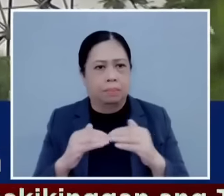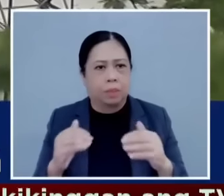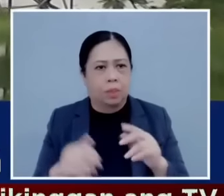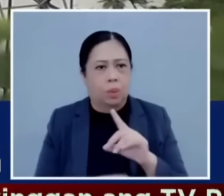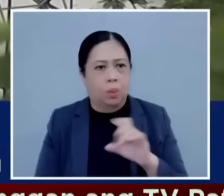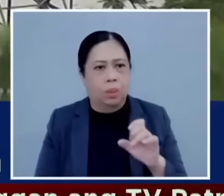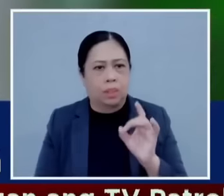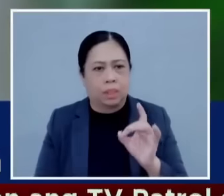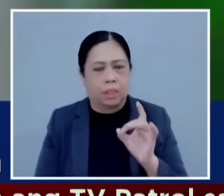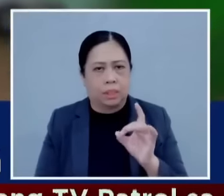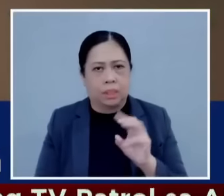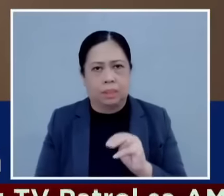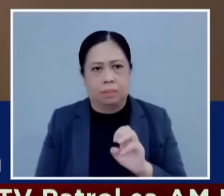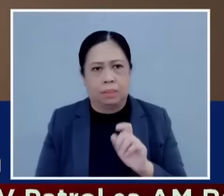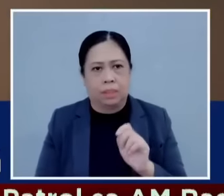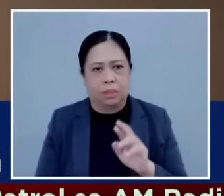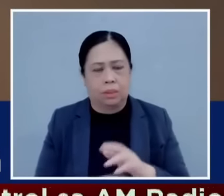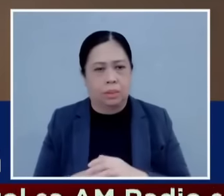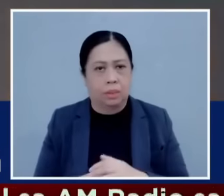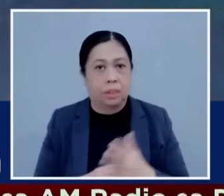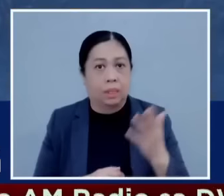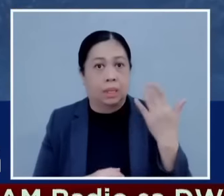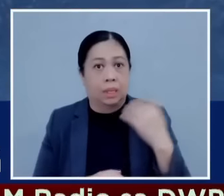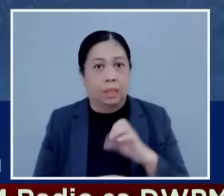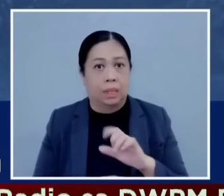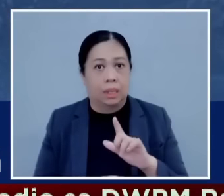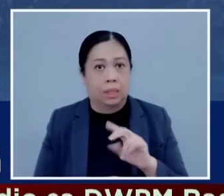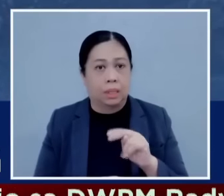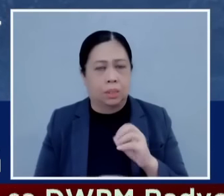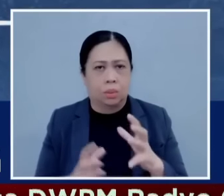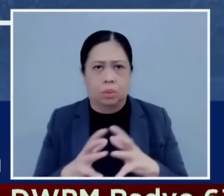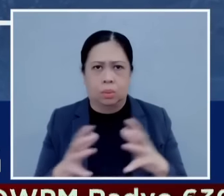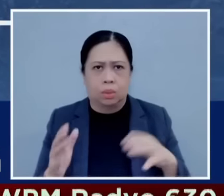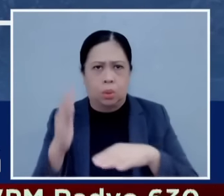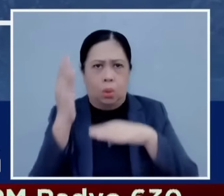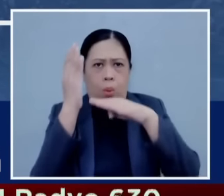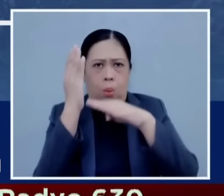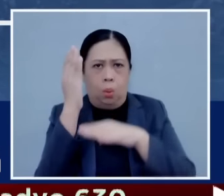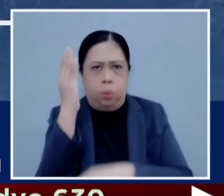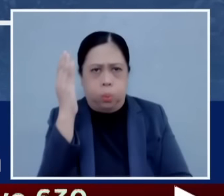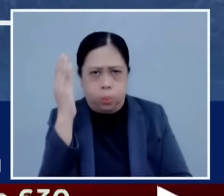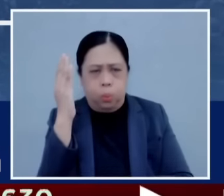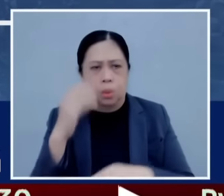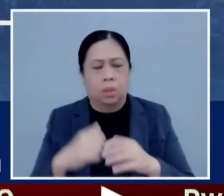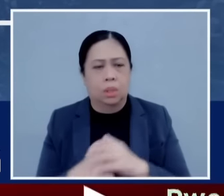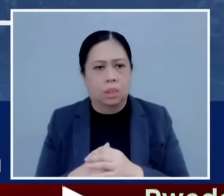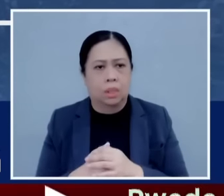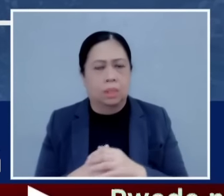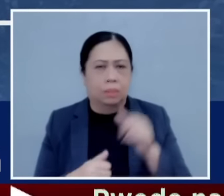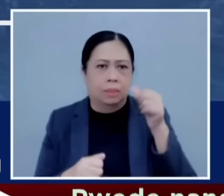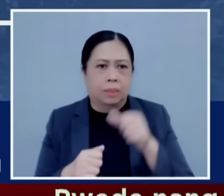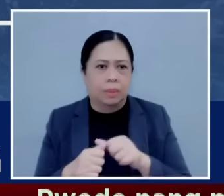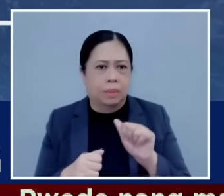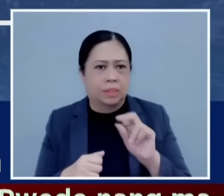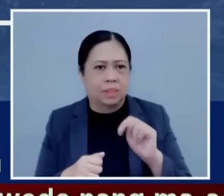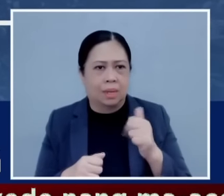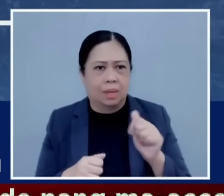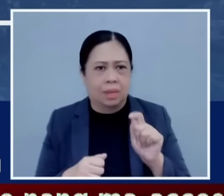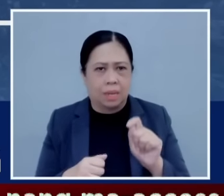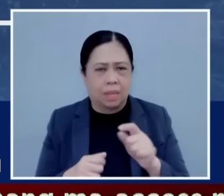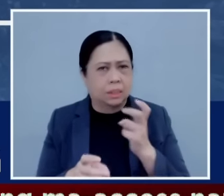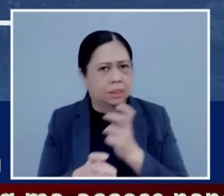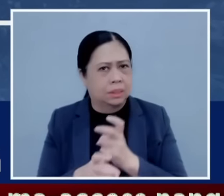180 meters. Noong nakaraang El Nino, labis ang ibinaba ng tubig sa Angat. Matatandaan na sa mga panahong ito,